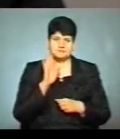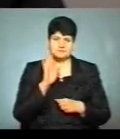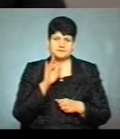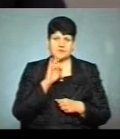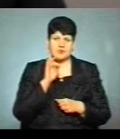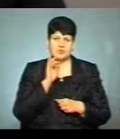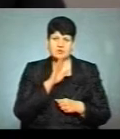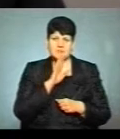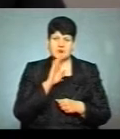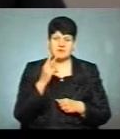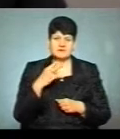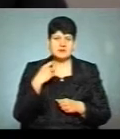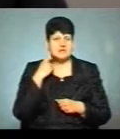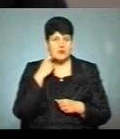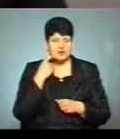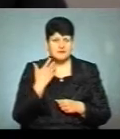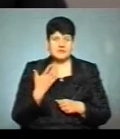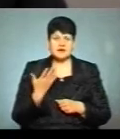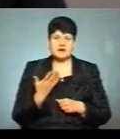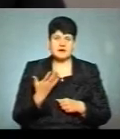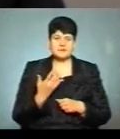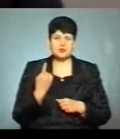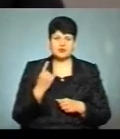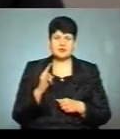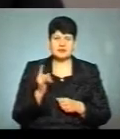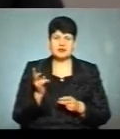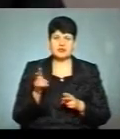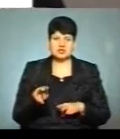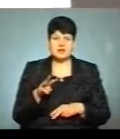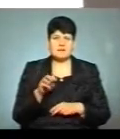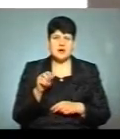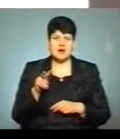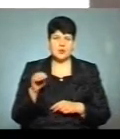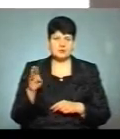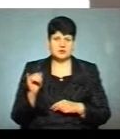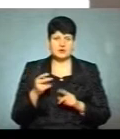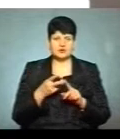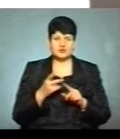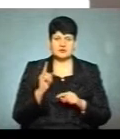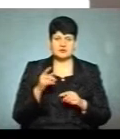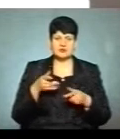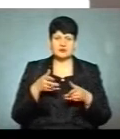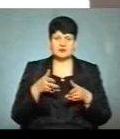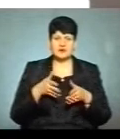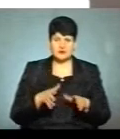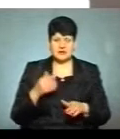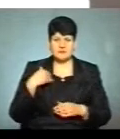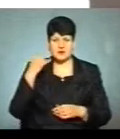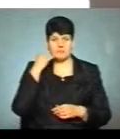Молода мама 20 років, яка одну дитину лишила в малютці, другу дитину народила, і мені